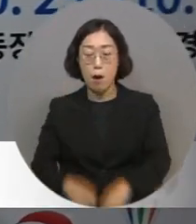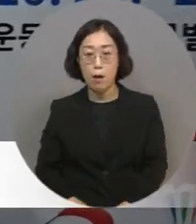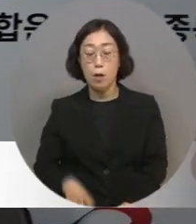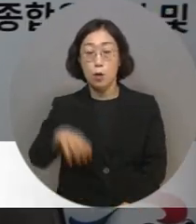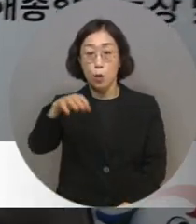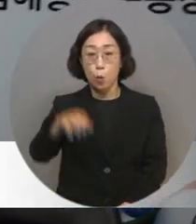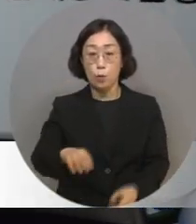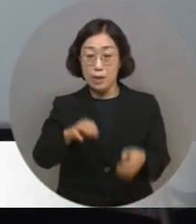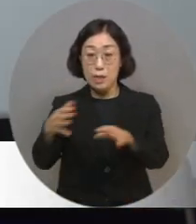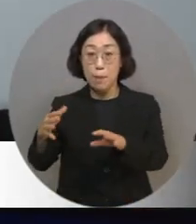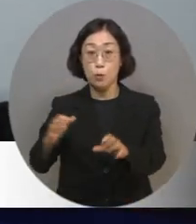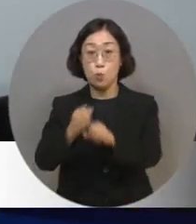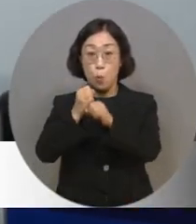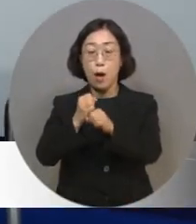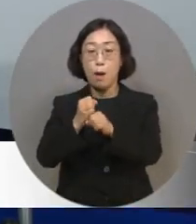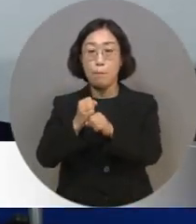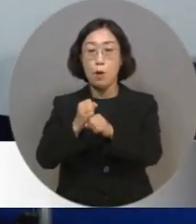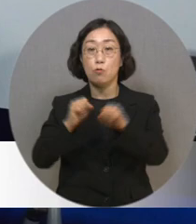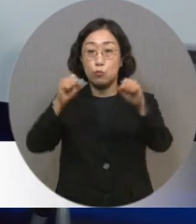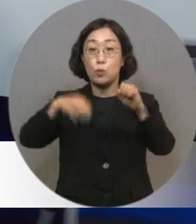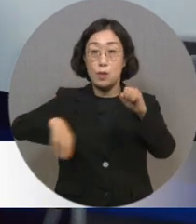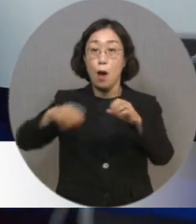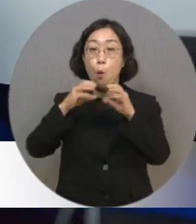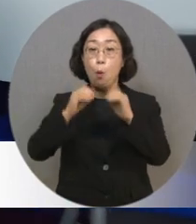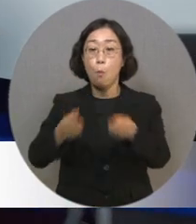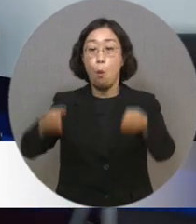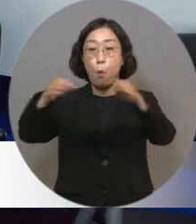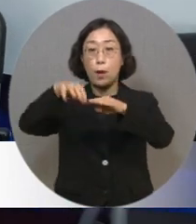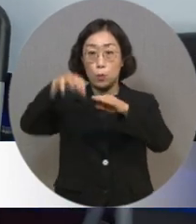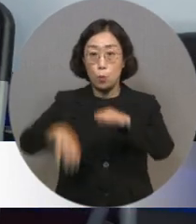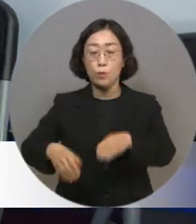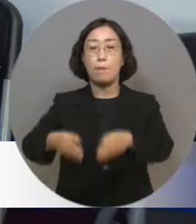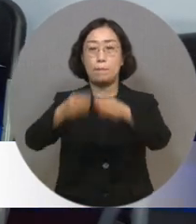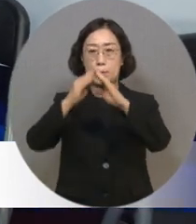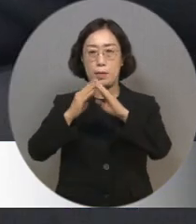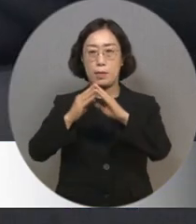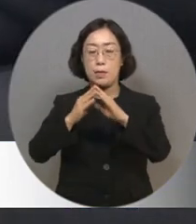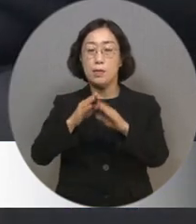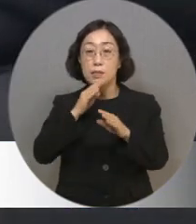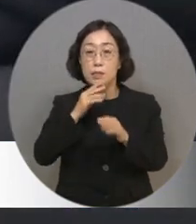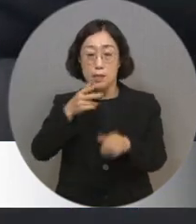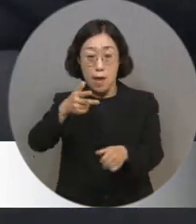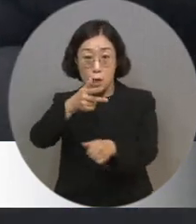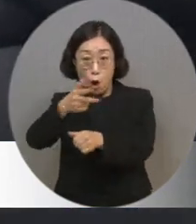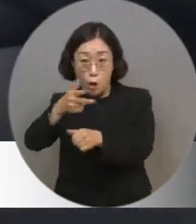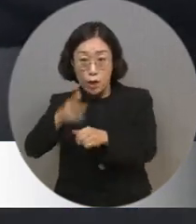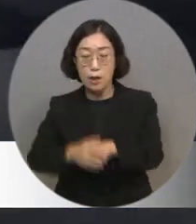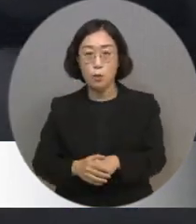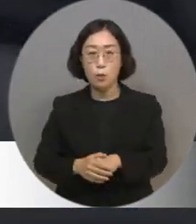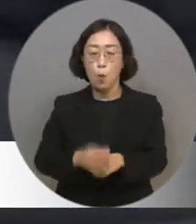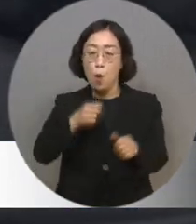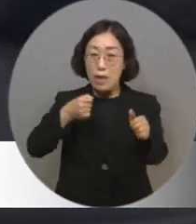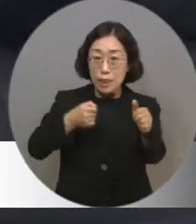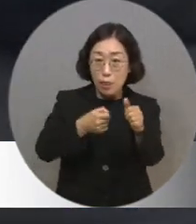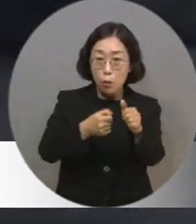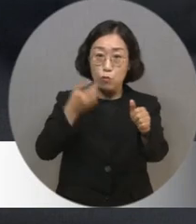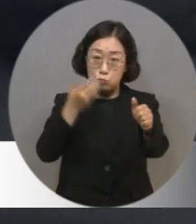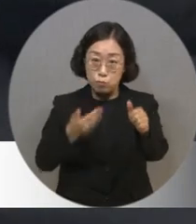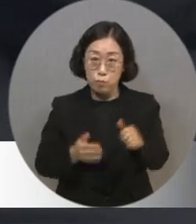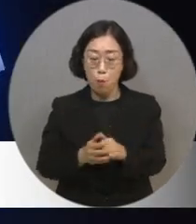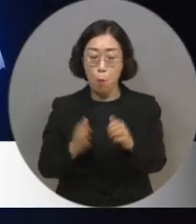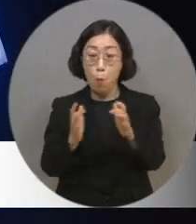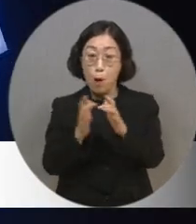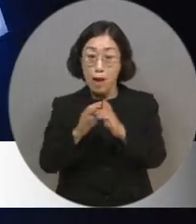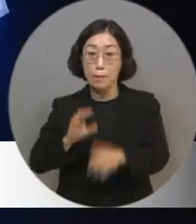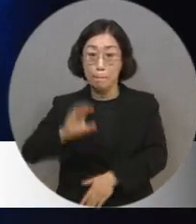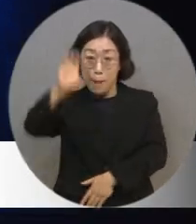스튜디오는 김해종합운동장 내 홍보관에서 운영됐습니다. 현장 경기 중계를 비롯해 선수 인터뷰 등을 온라인